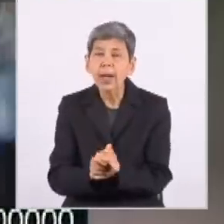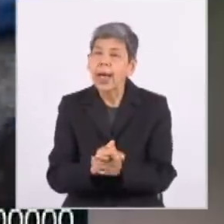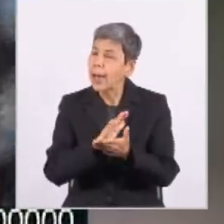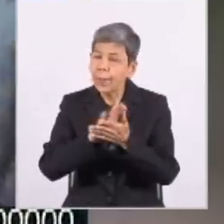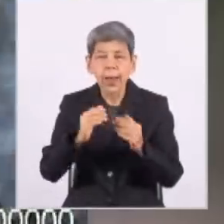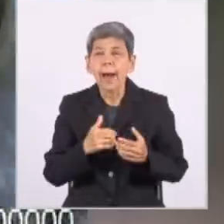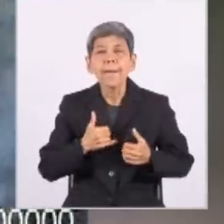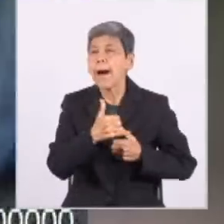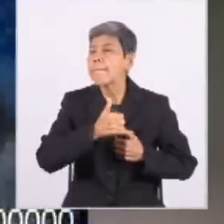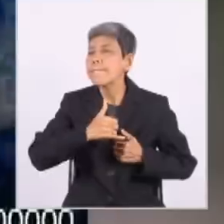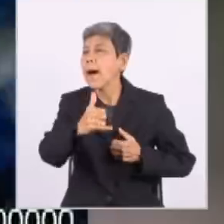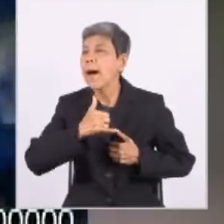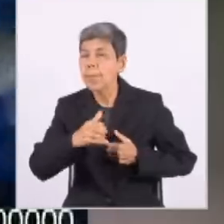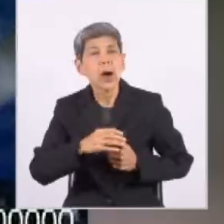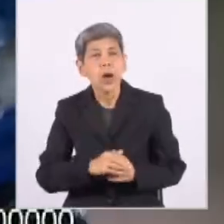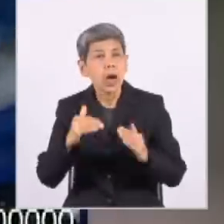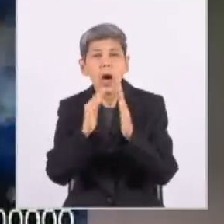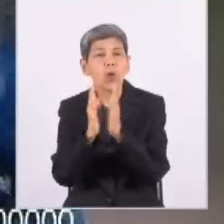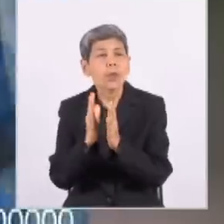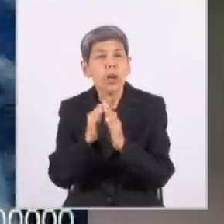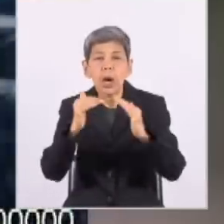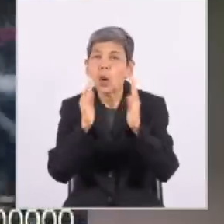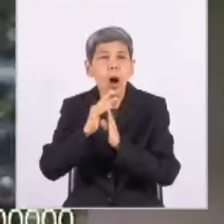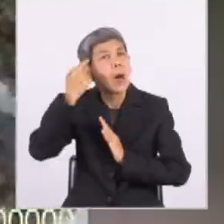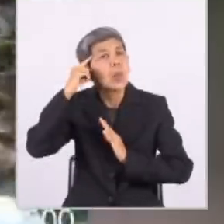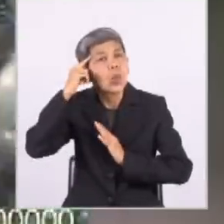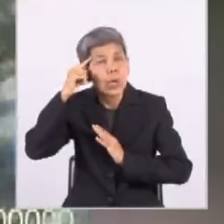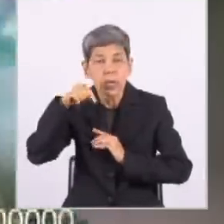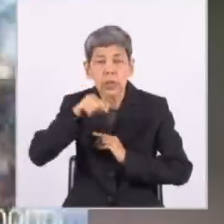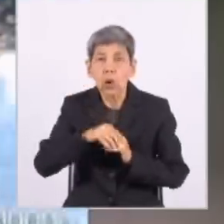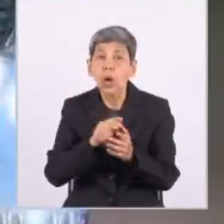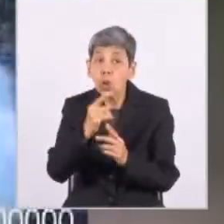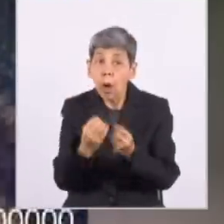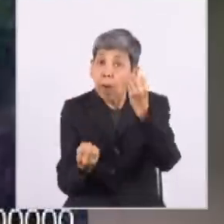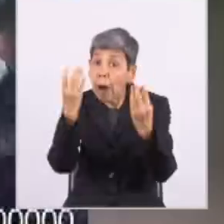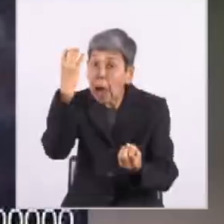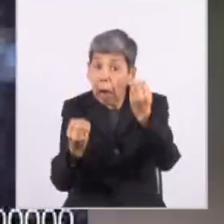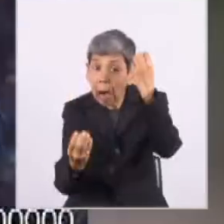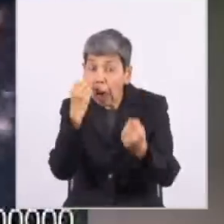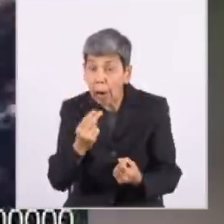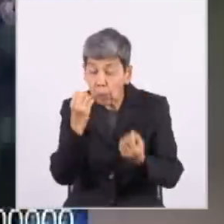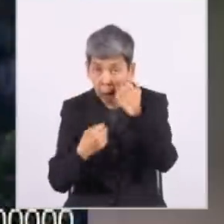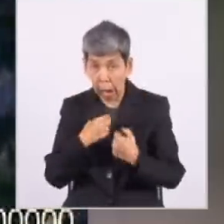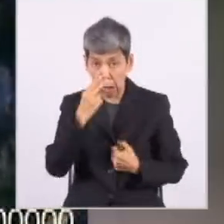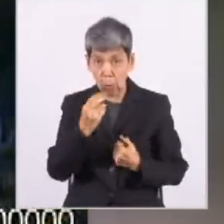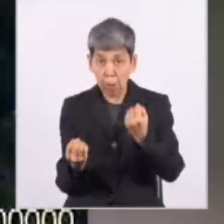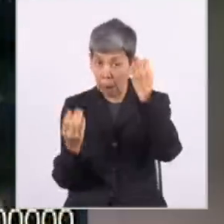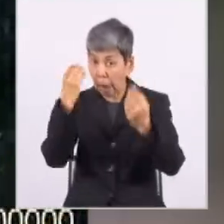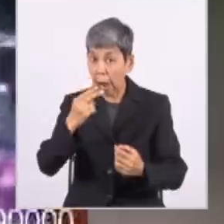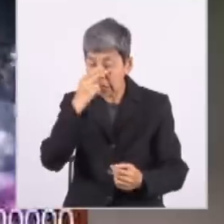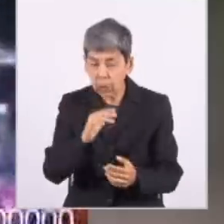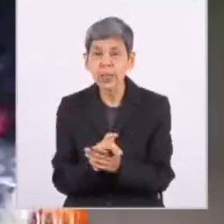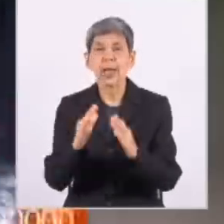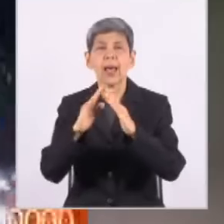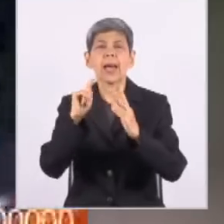สิ้นการบิณฑบาตไม่ได้เดินทางกลับวัดนะวัดอยู่ไหนไม่รู้แต่เดินทางกลับเข้าไปมั่วสุมในป่ารกร้างอย่างที่เห็นเนี่ยนะฮะอยู่ที่หลัง